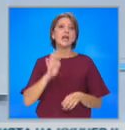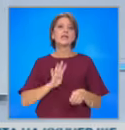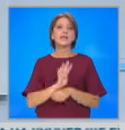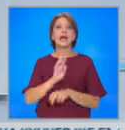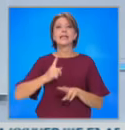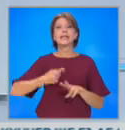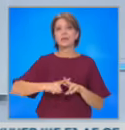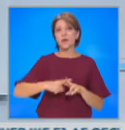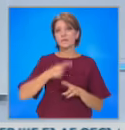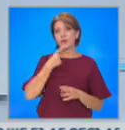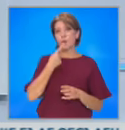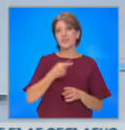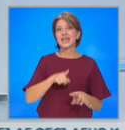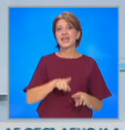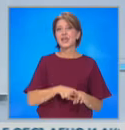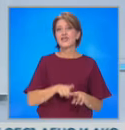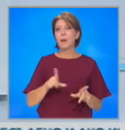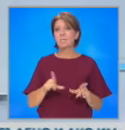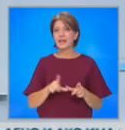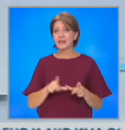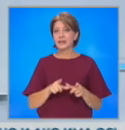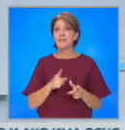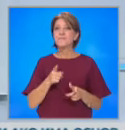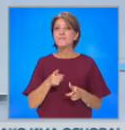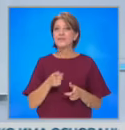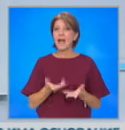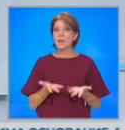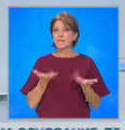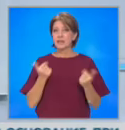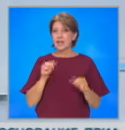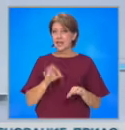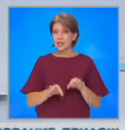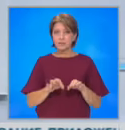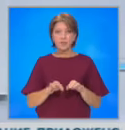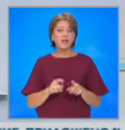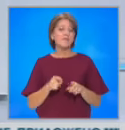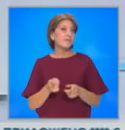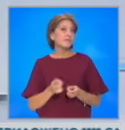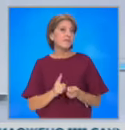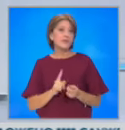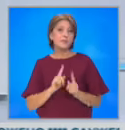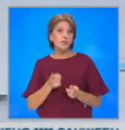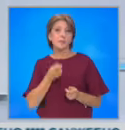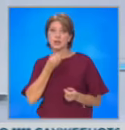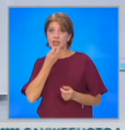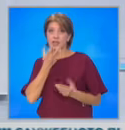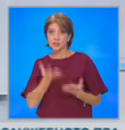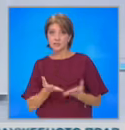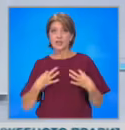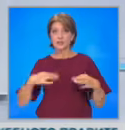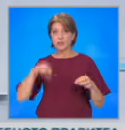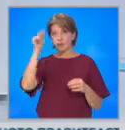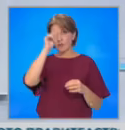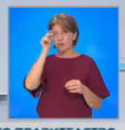на парламента Ива Митева. Предсрочните парламентарни избори като че ли вече изглеждат неизбежни. От Демократична България не се явиха